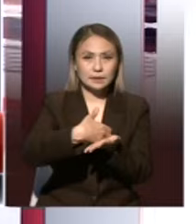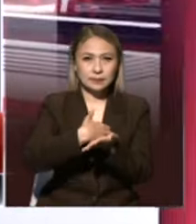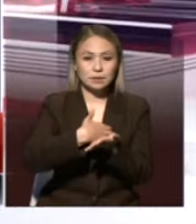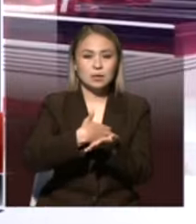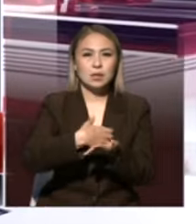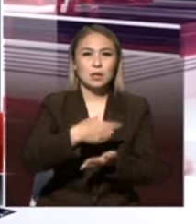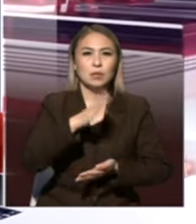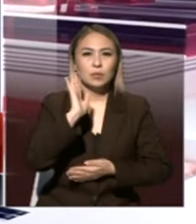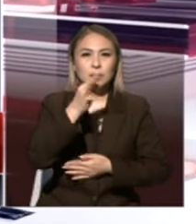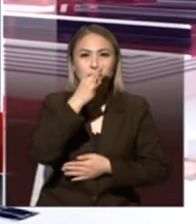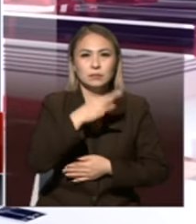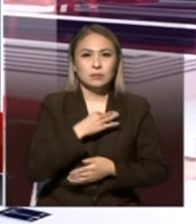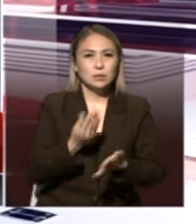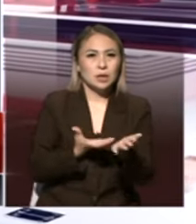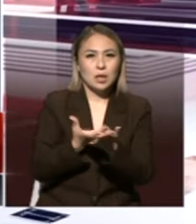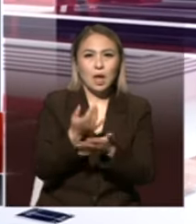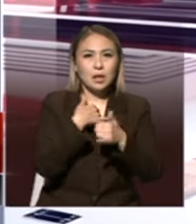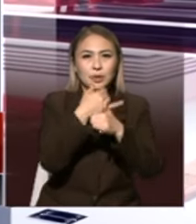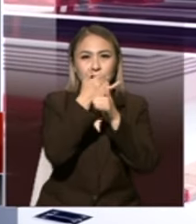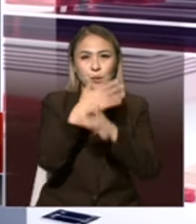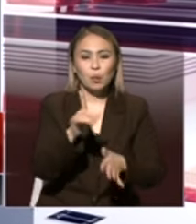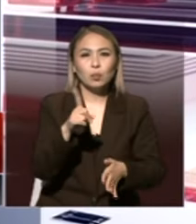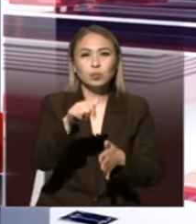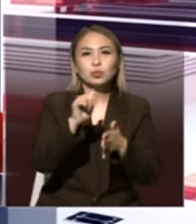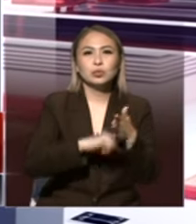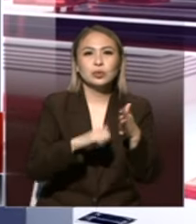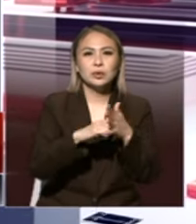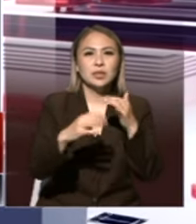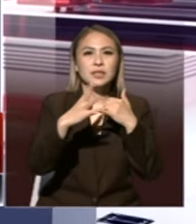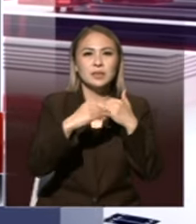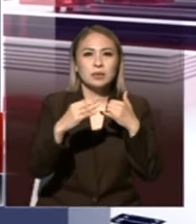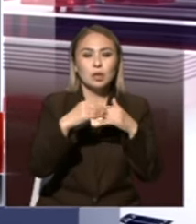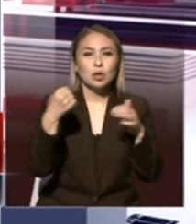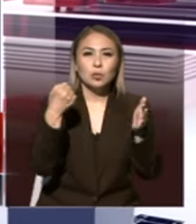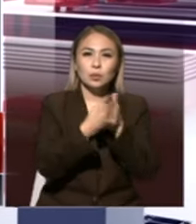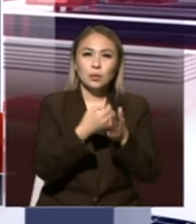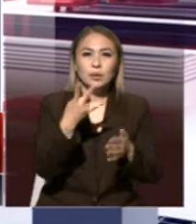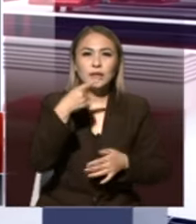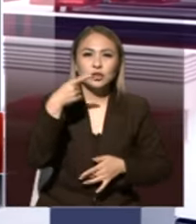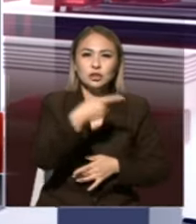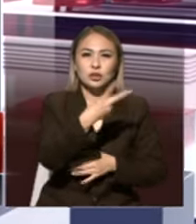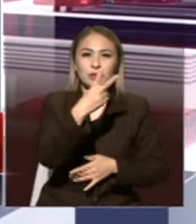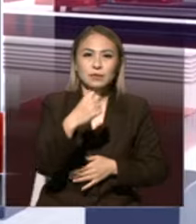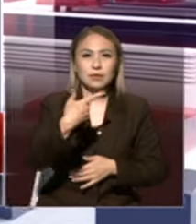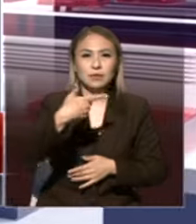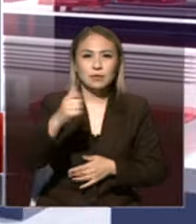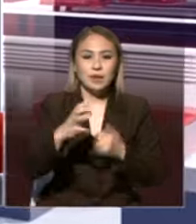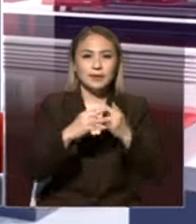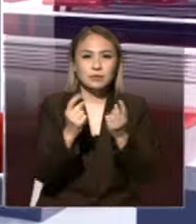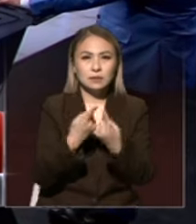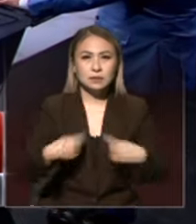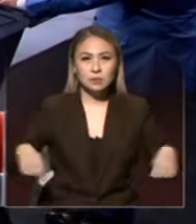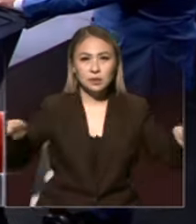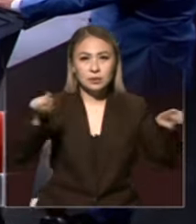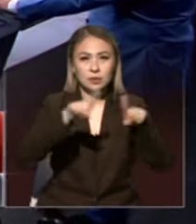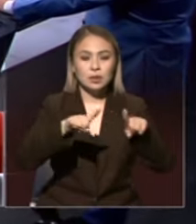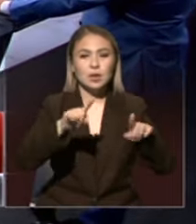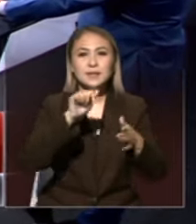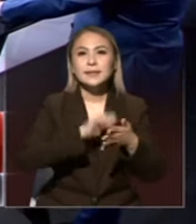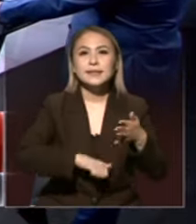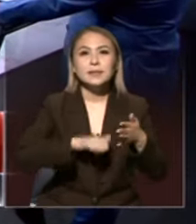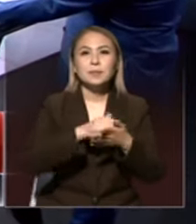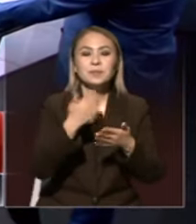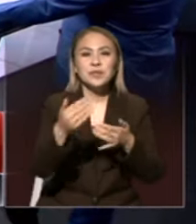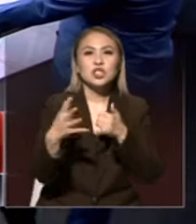айтады, біз сізге бере алмаймыз, неге десең, сіздің жеріңіз 1200-ге жетпейді. Ол енді банковский риск дейді ғой. Неге десеңіз,